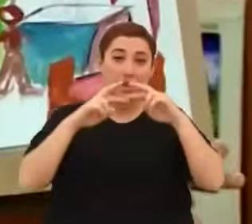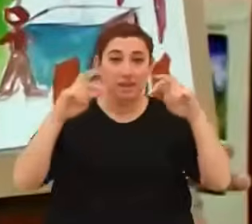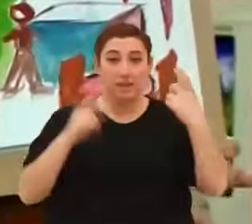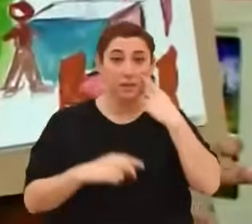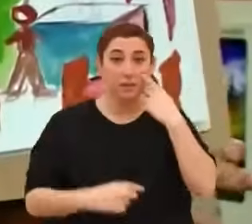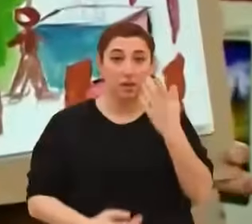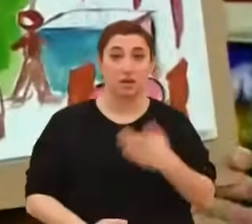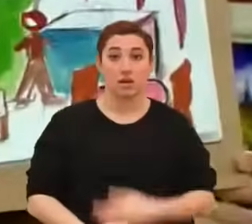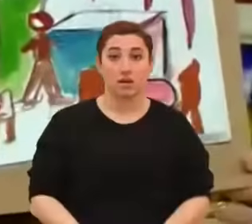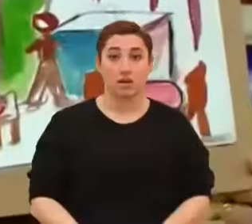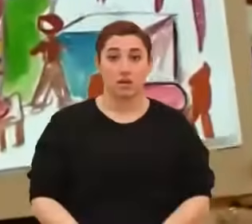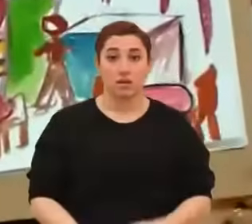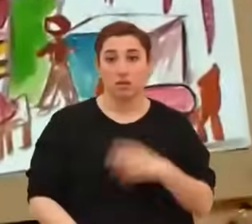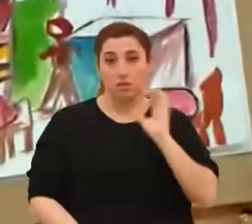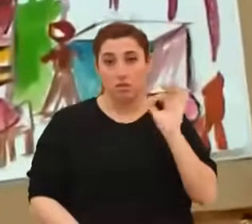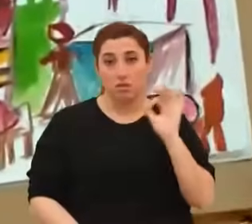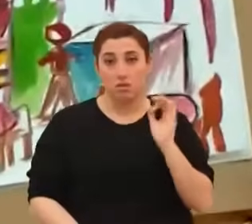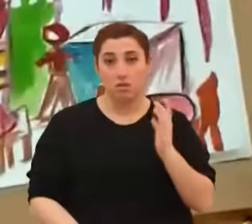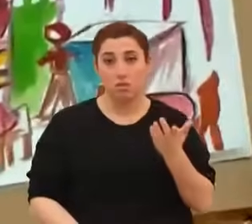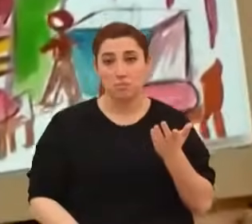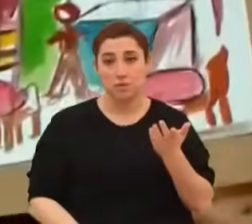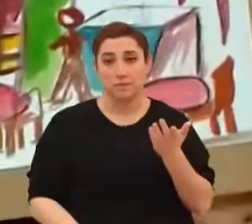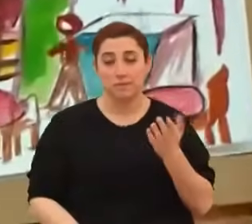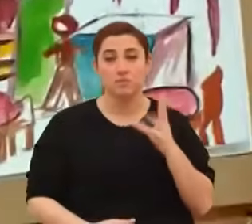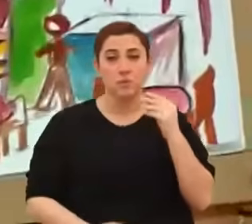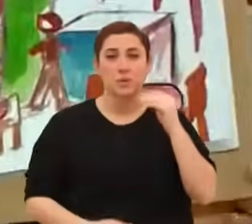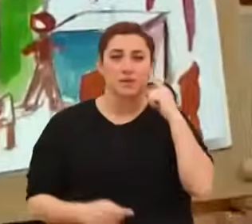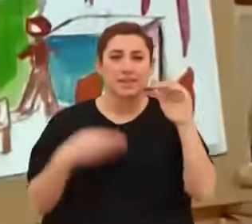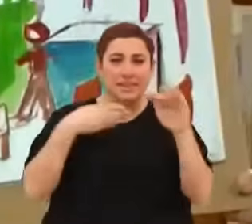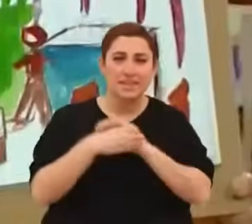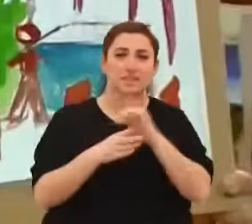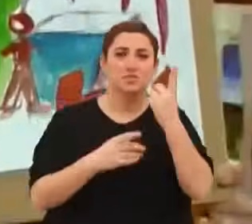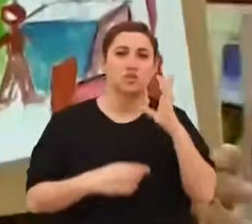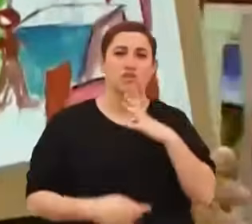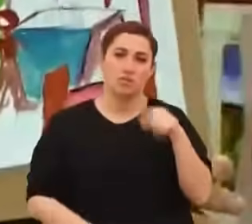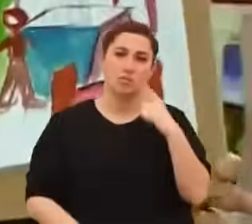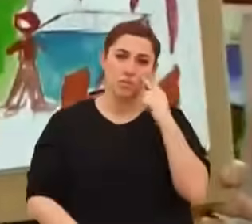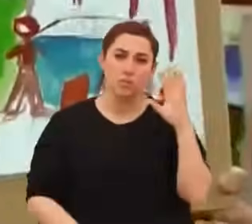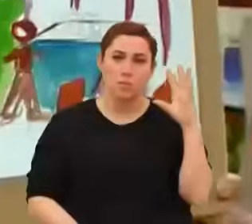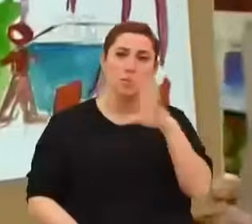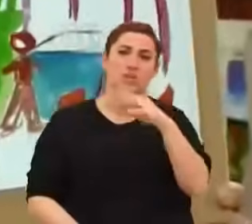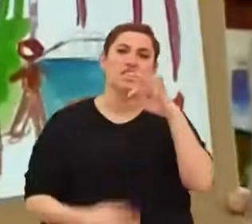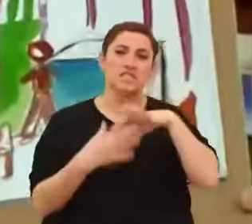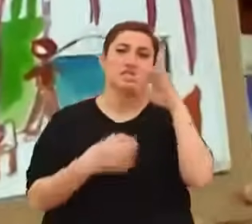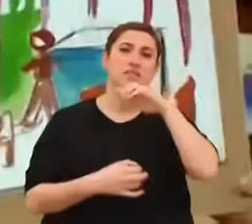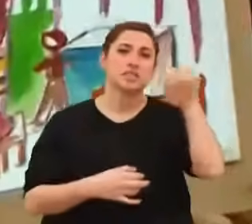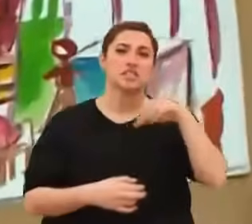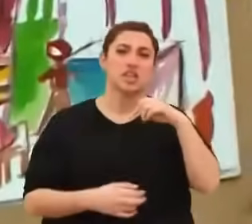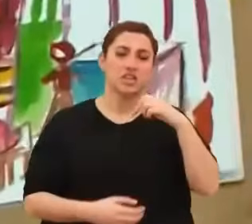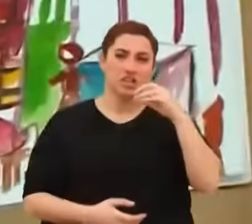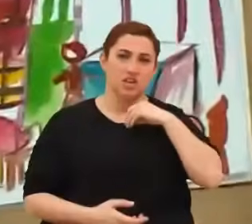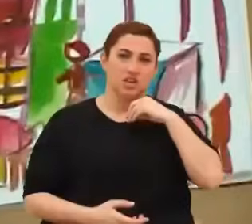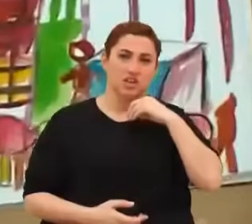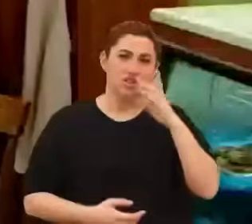bak. Şey, tamam işte. Acayip bir derinlik var, bak. Böyle, böyle, böyle, böyle insanın